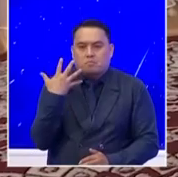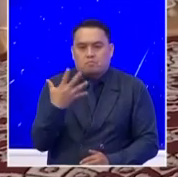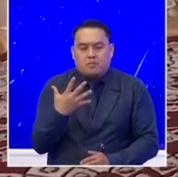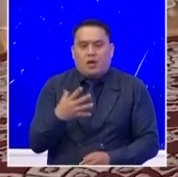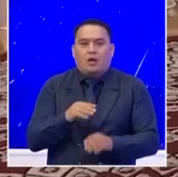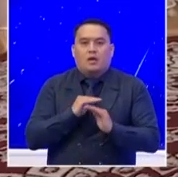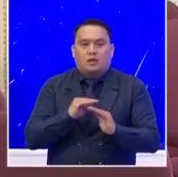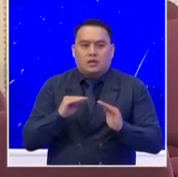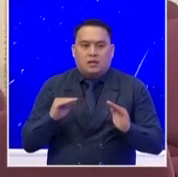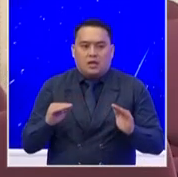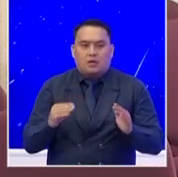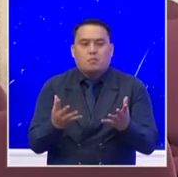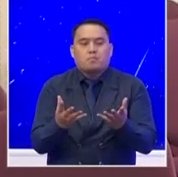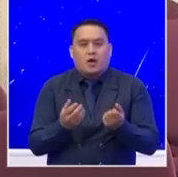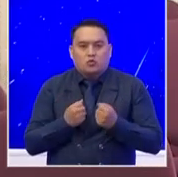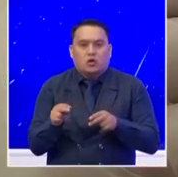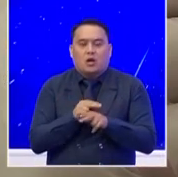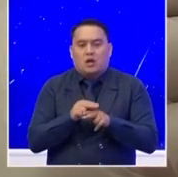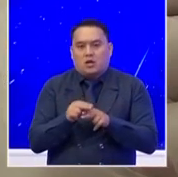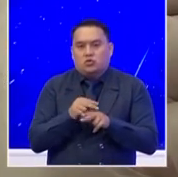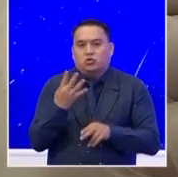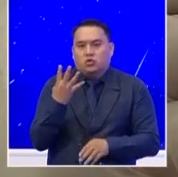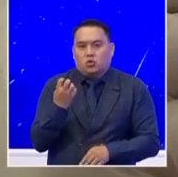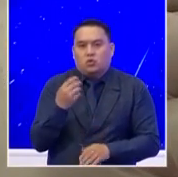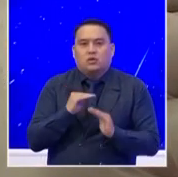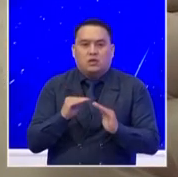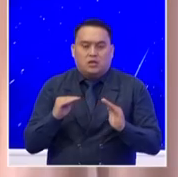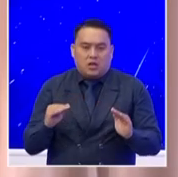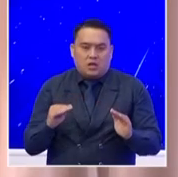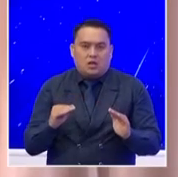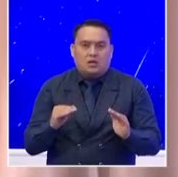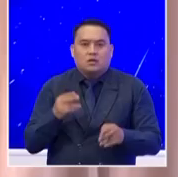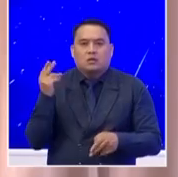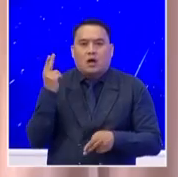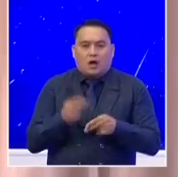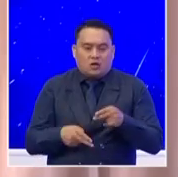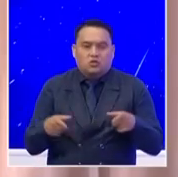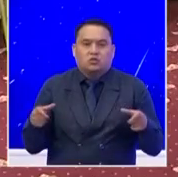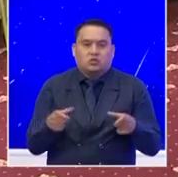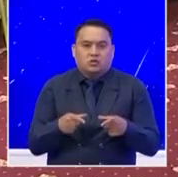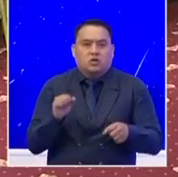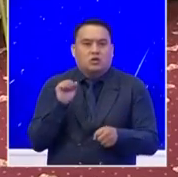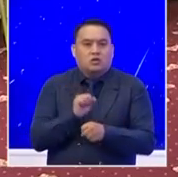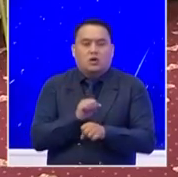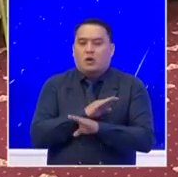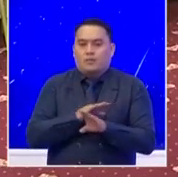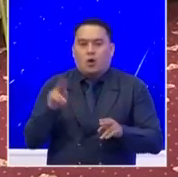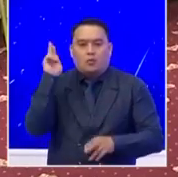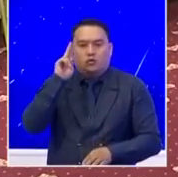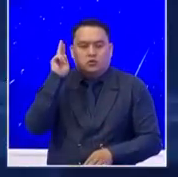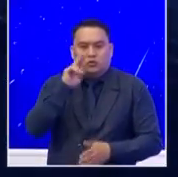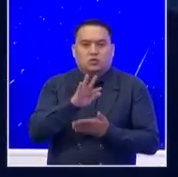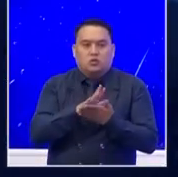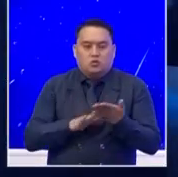особыми потребностями. В них получают лечение около 400 детей. И до окончания карантина ребята не должны растерять навыков, говорят